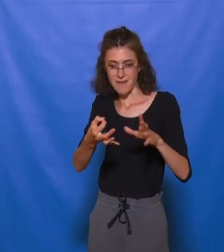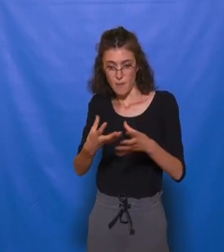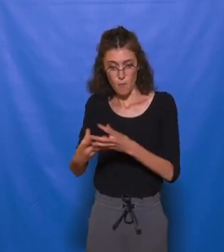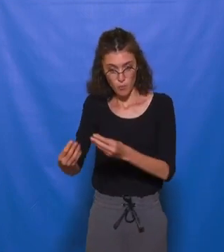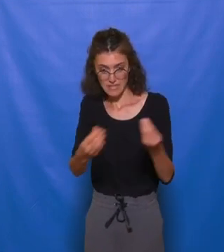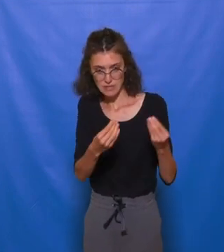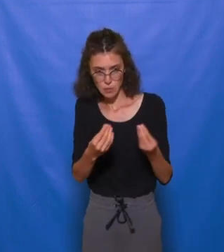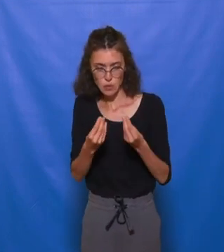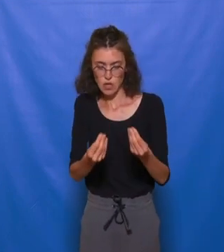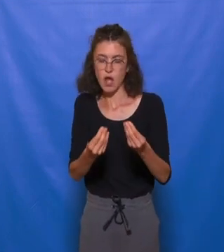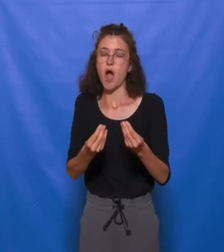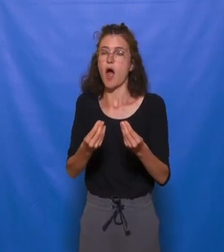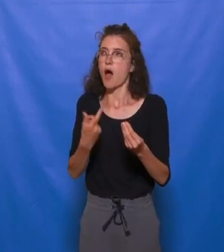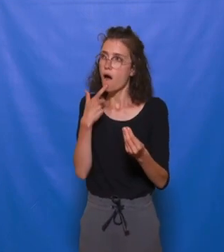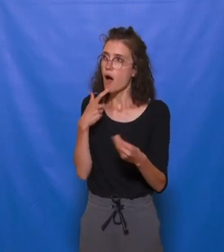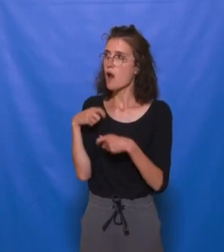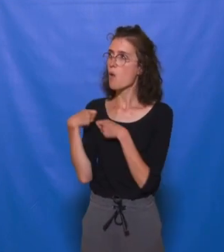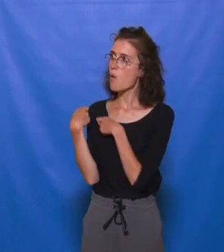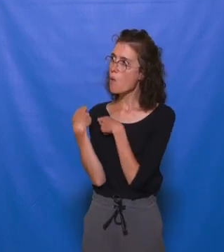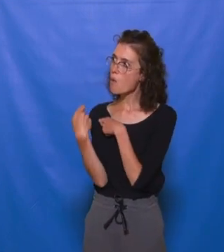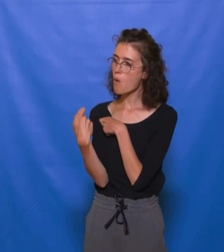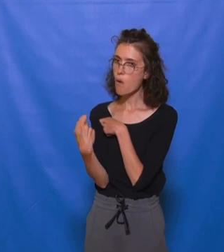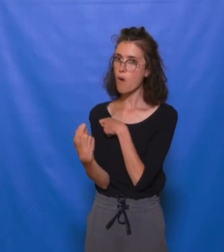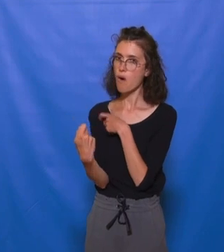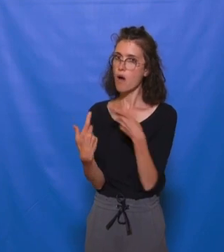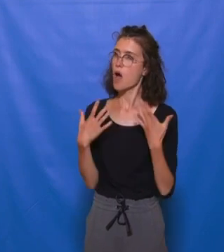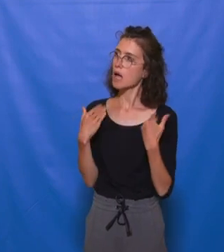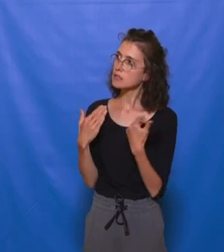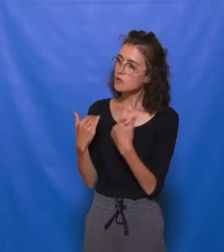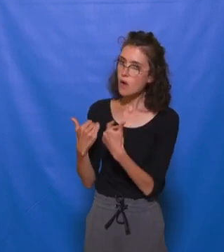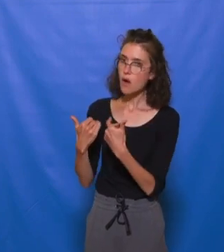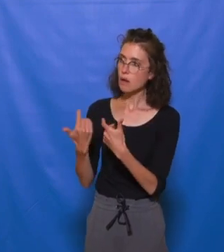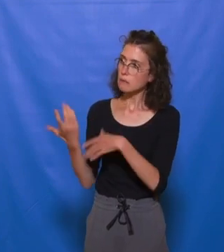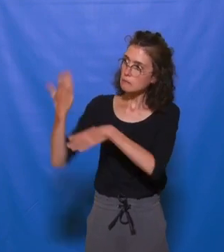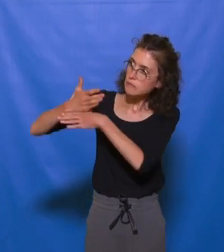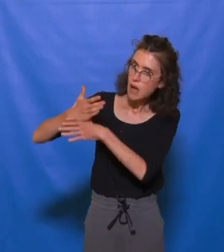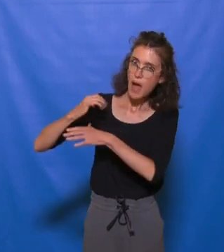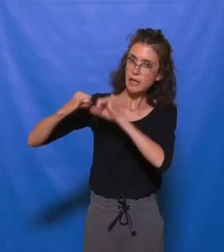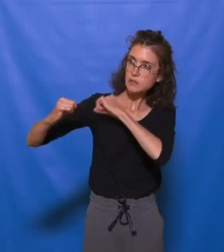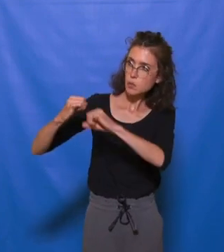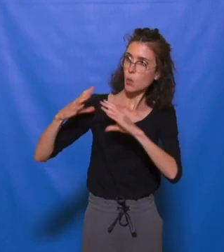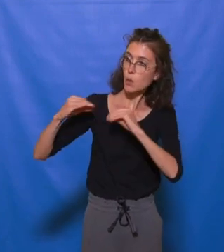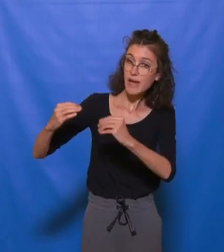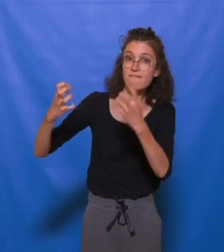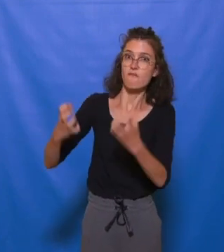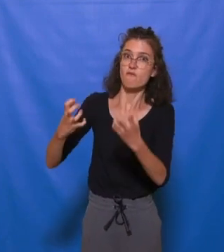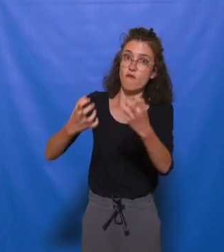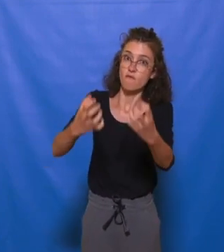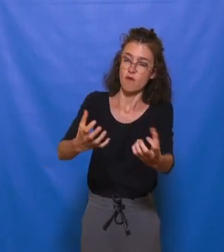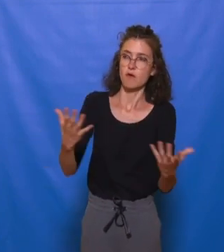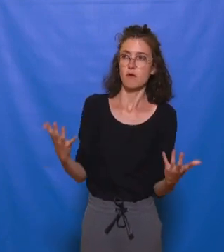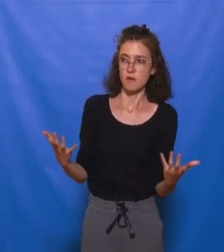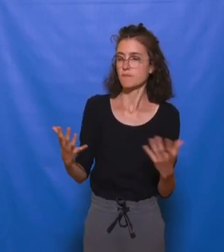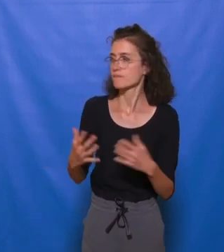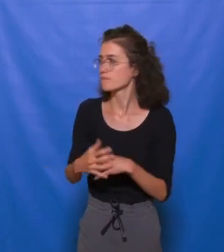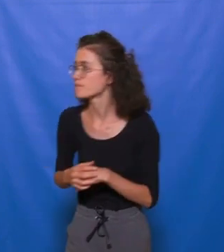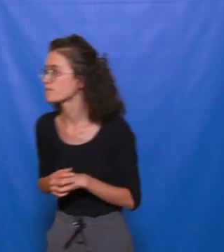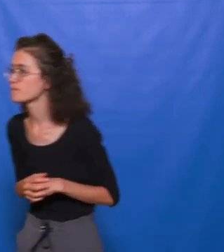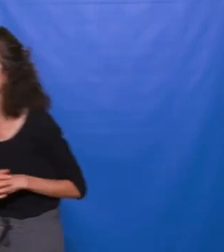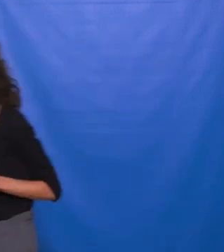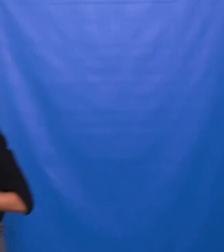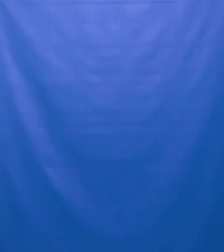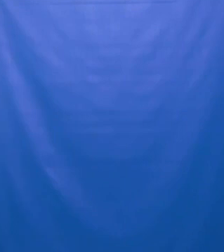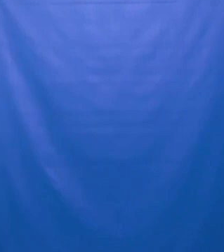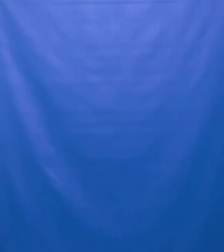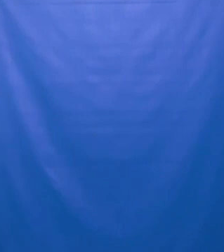long. Ils attendent des actions qui sont concrètes et qui sont opérationnelles. Alors, côté ville de Nantes, ça a été rappelé à